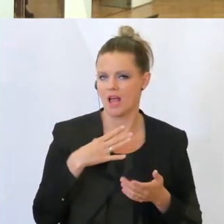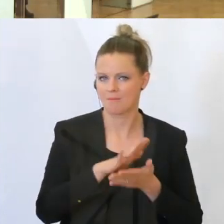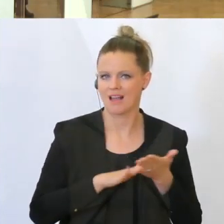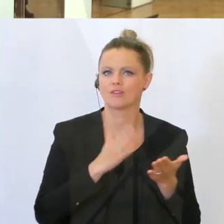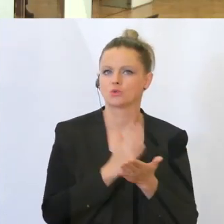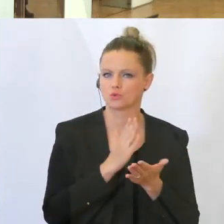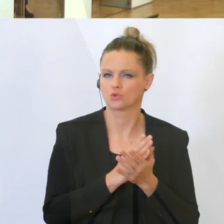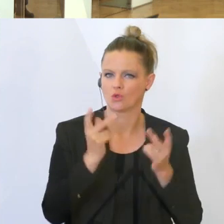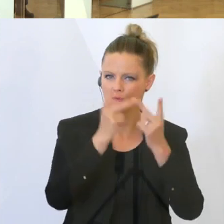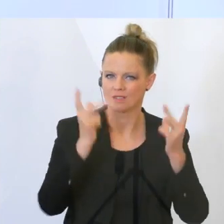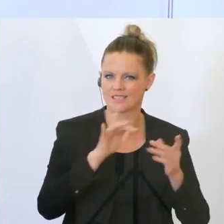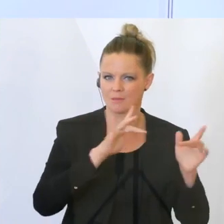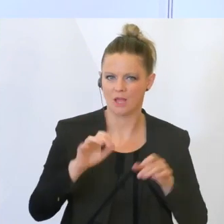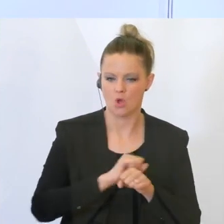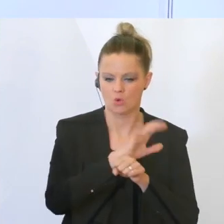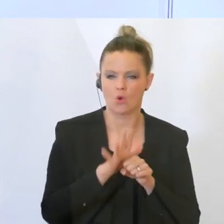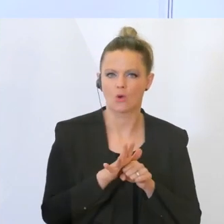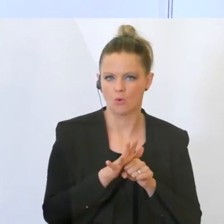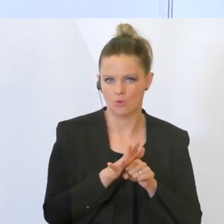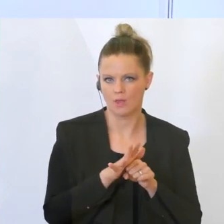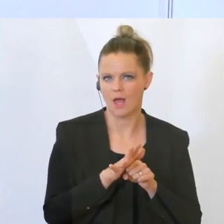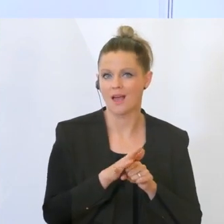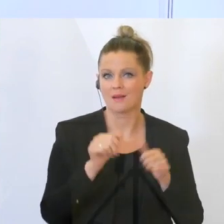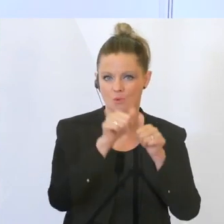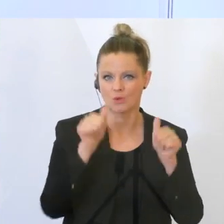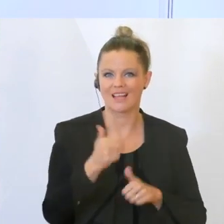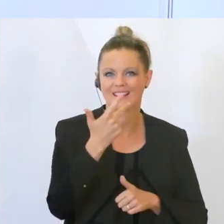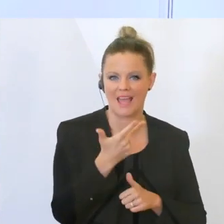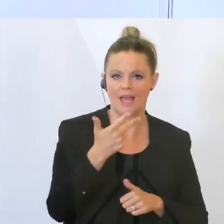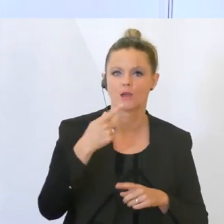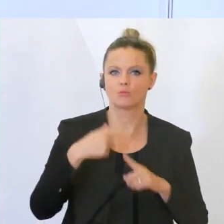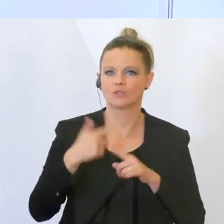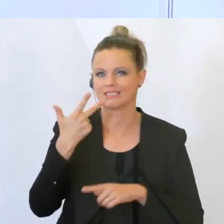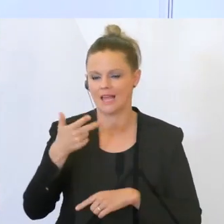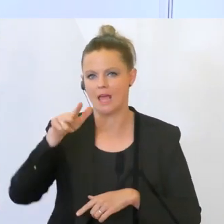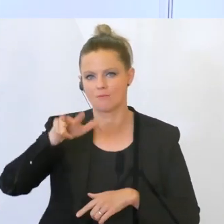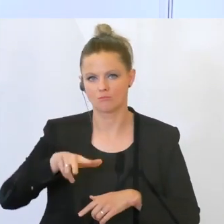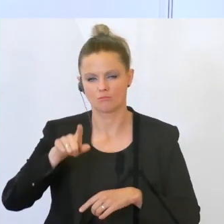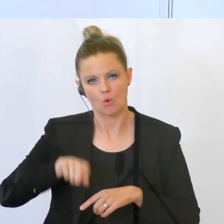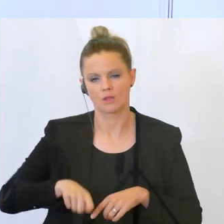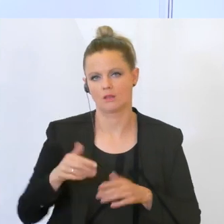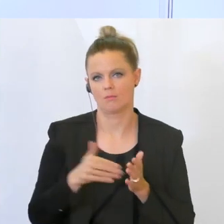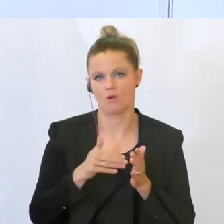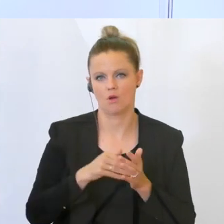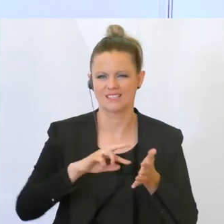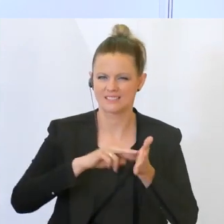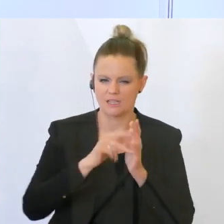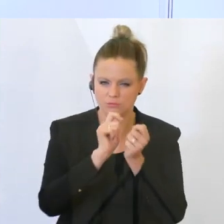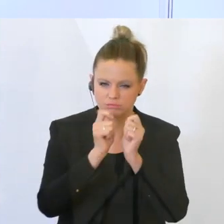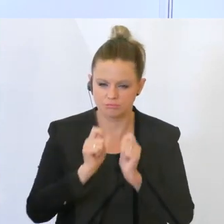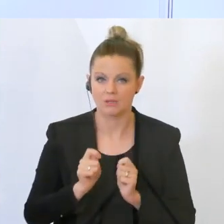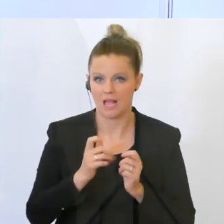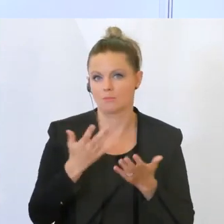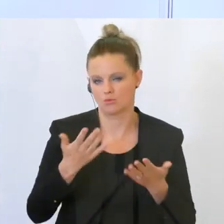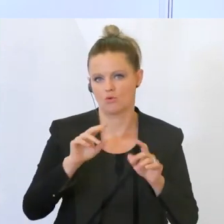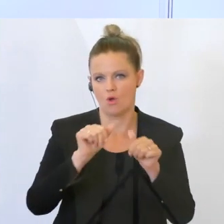dass die Kurzarbeit nach dem Corona-Modell 3+3 Monate dauert. Es gibt technische Adaptierungen, aber insgesamt werden wir dieses Modell auch